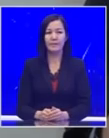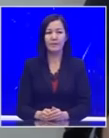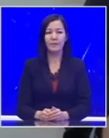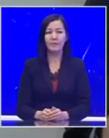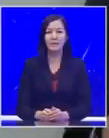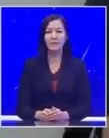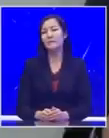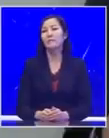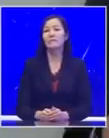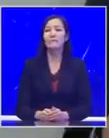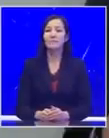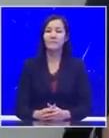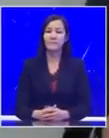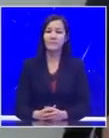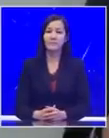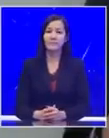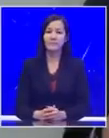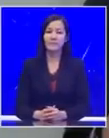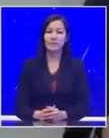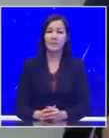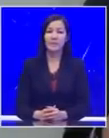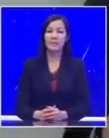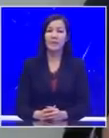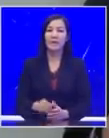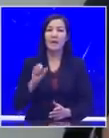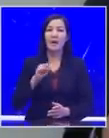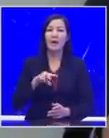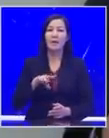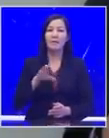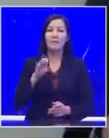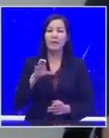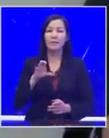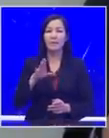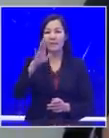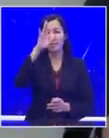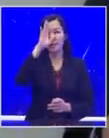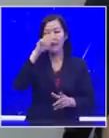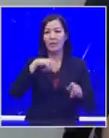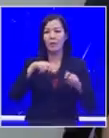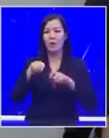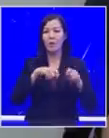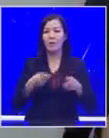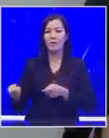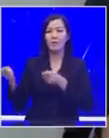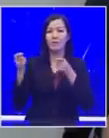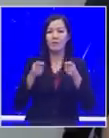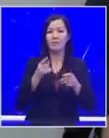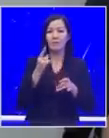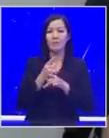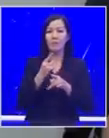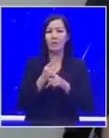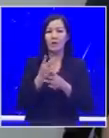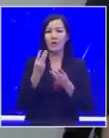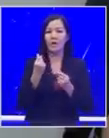В ходе проведения оперативно-розыскных мероприятий Алмас есімді жігіттің алаяқтық жолмен тауарларды жеткізіп беремін деген сылтаумен